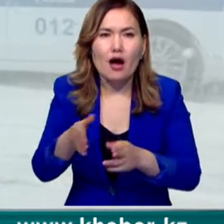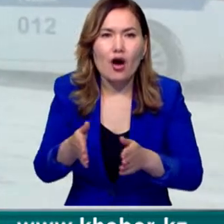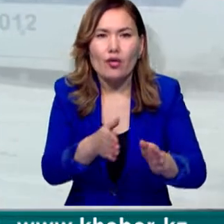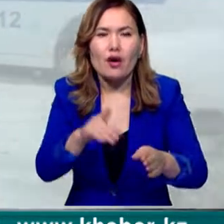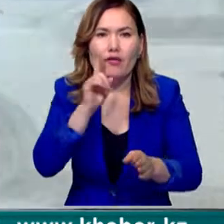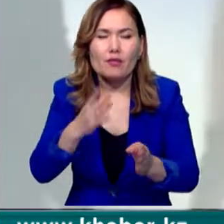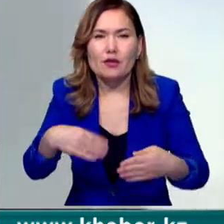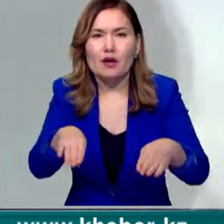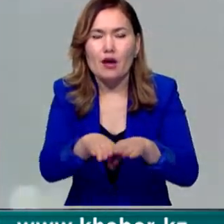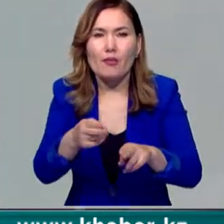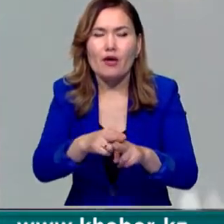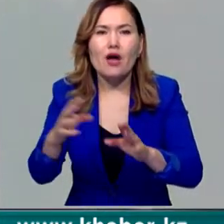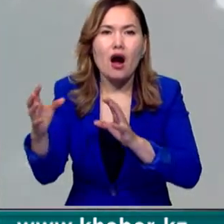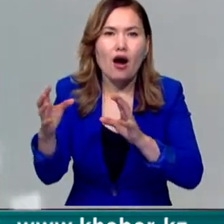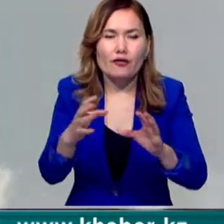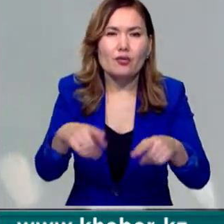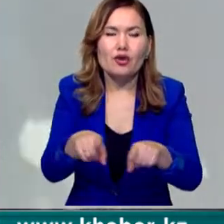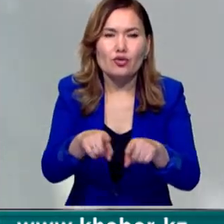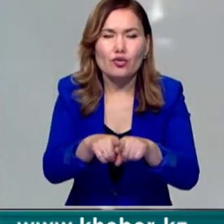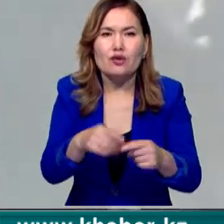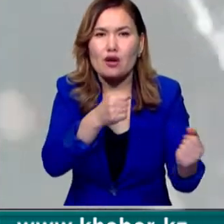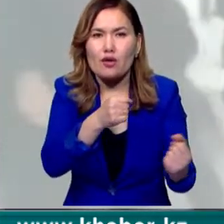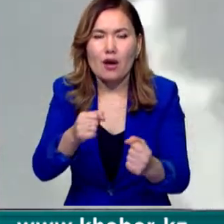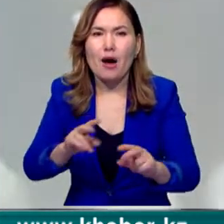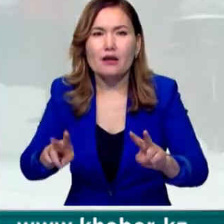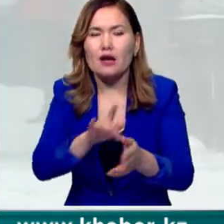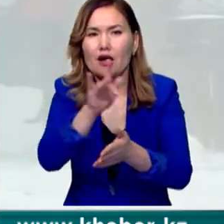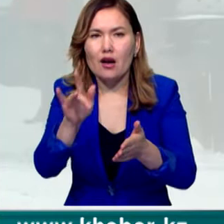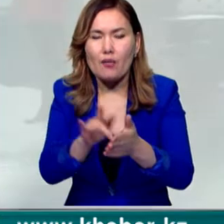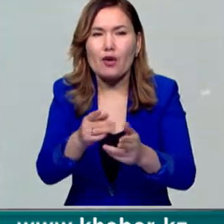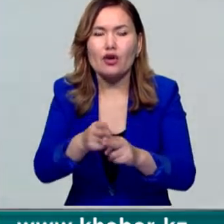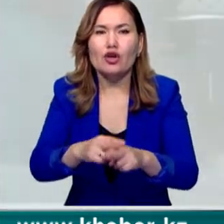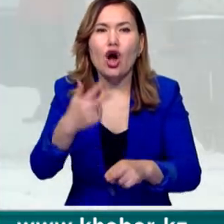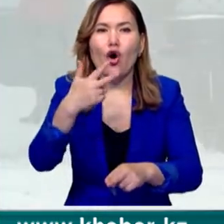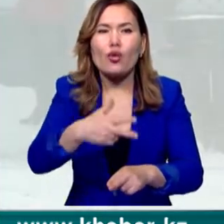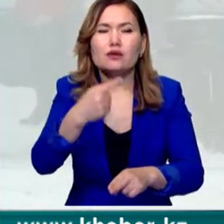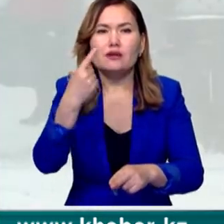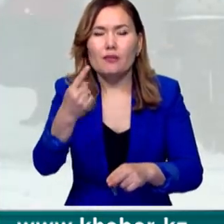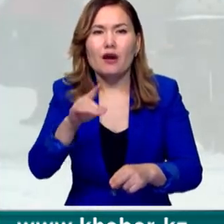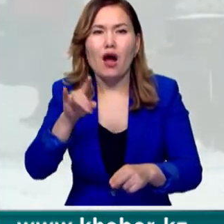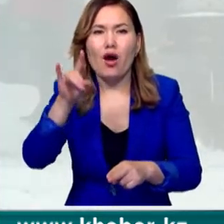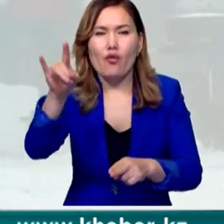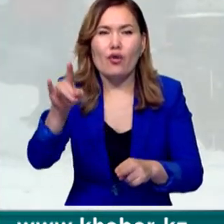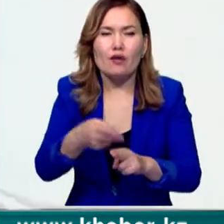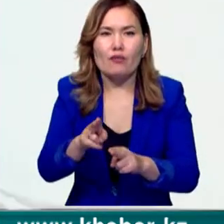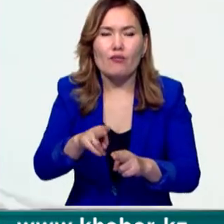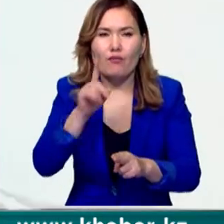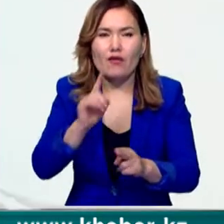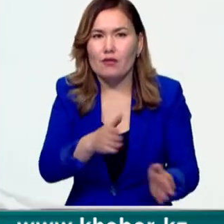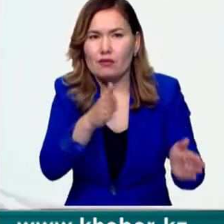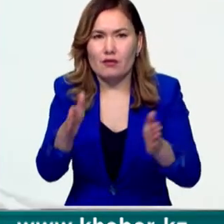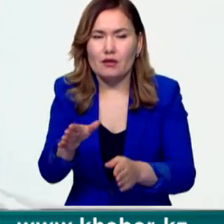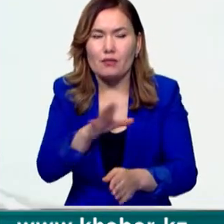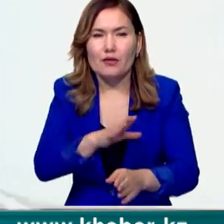Қоғамдық көліктер уақытынан кешігуде. Тек Елорданың өзінде 31 әуе рейсі кейінге қалдырылды.